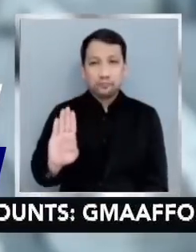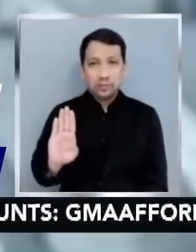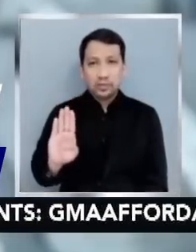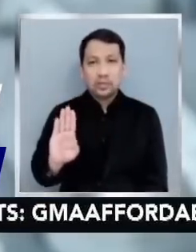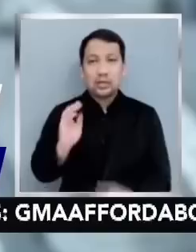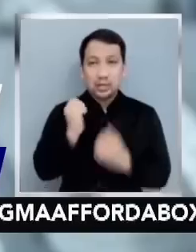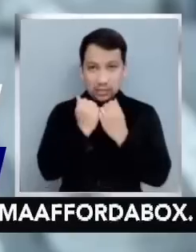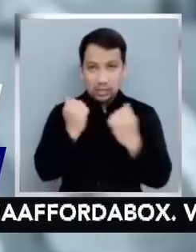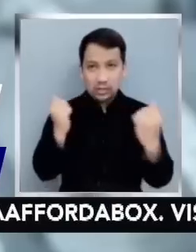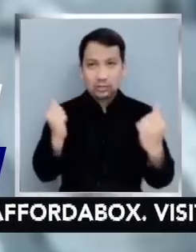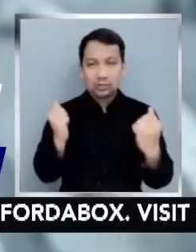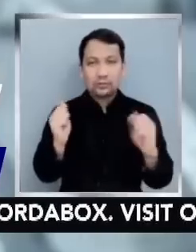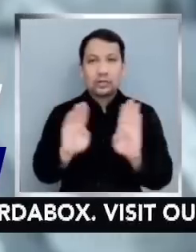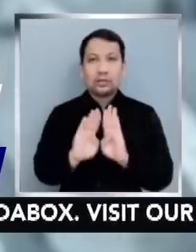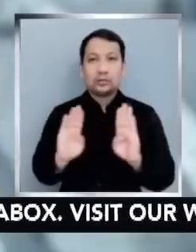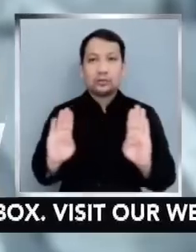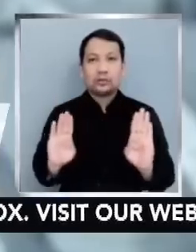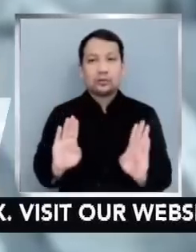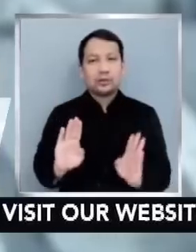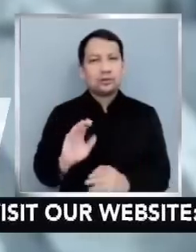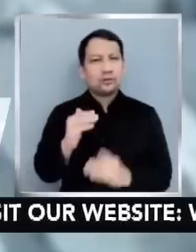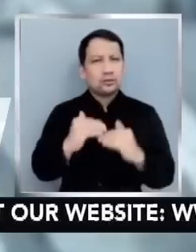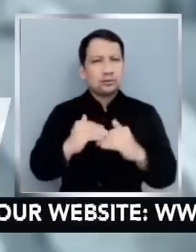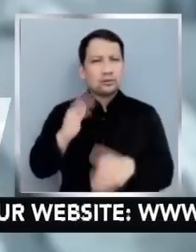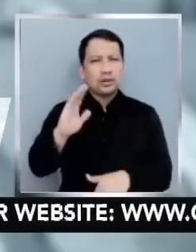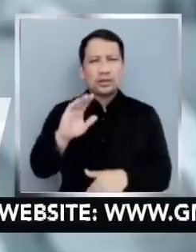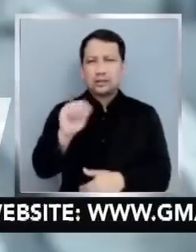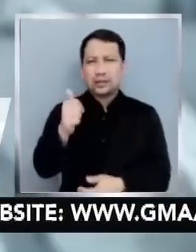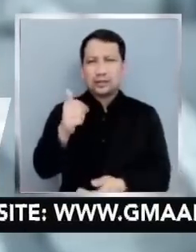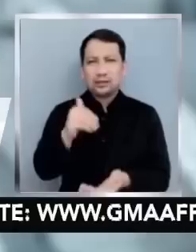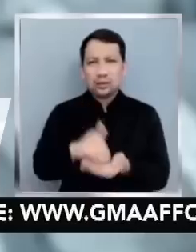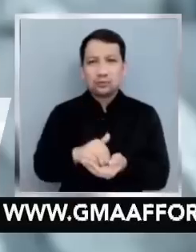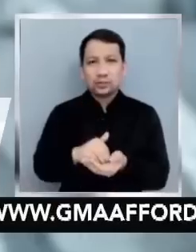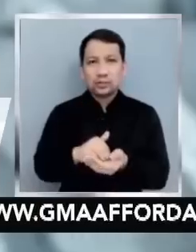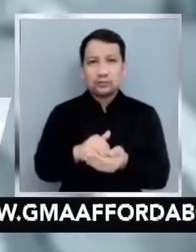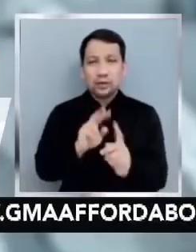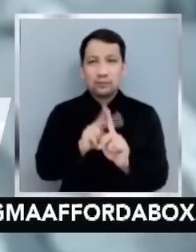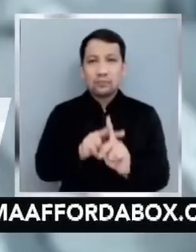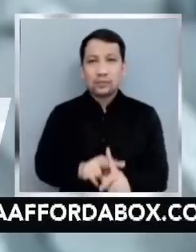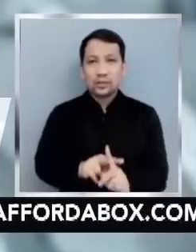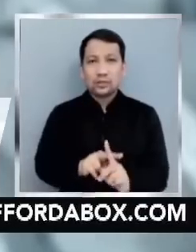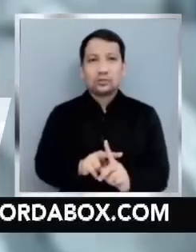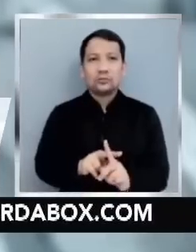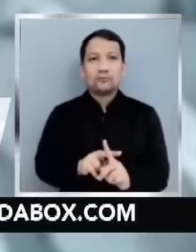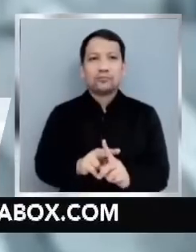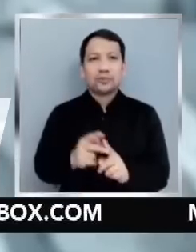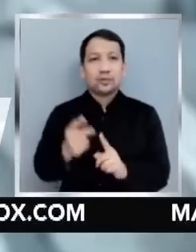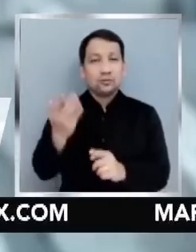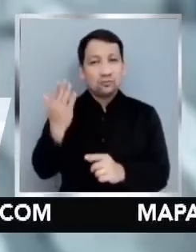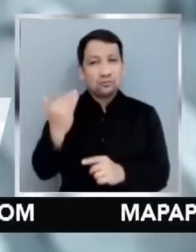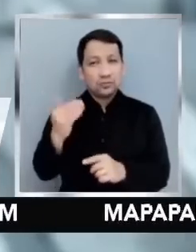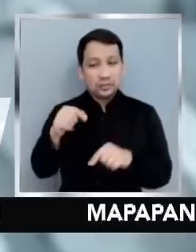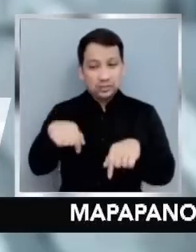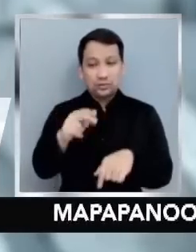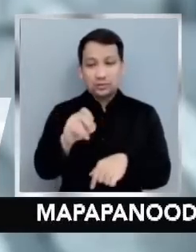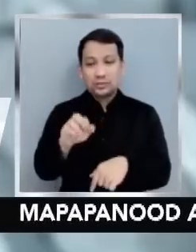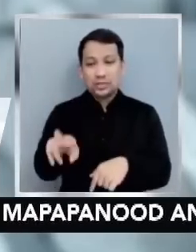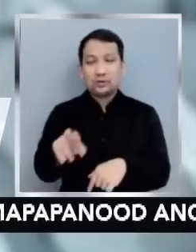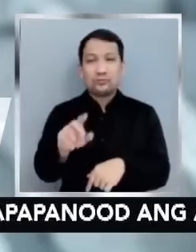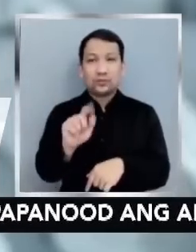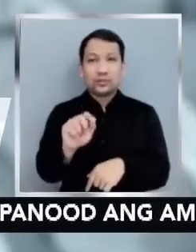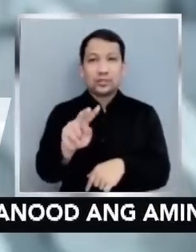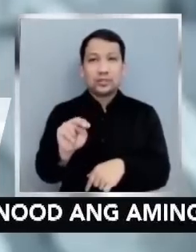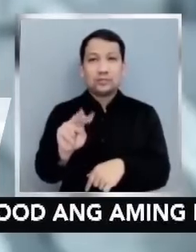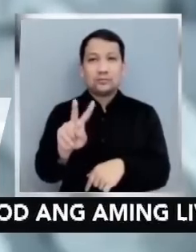na nagbukas sila ng lampas 10,000 na mga slots sa Metro Manila para sa mga Transport Network Vehicle Service